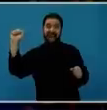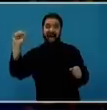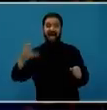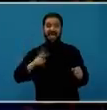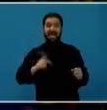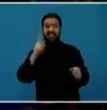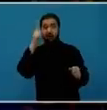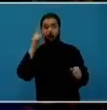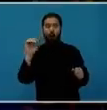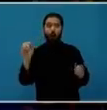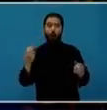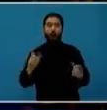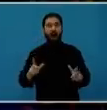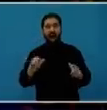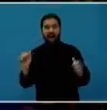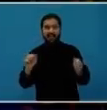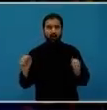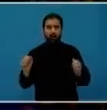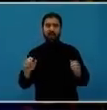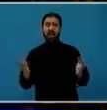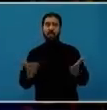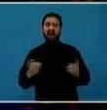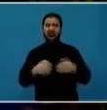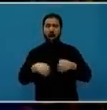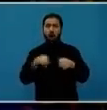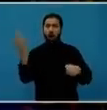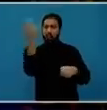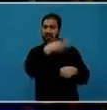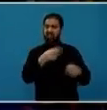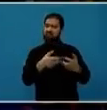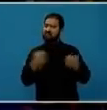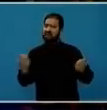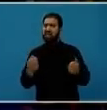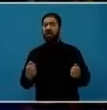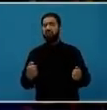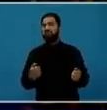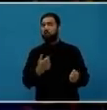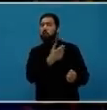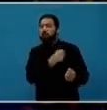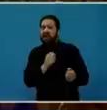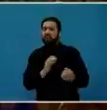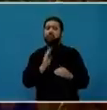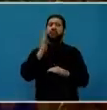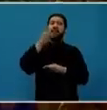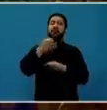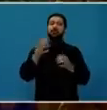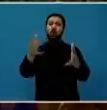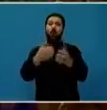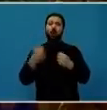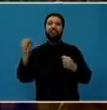care noi o înțelegem fără a o putea depăși. Adică luăm superstiția ca